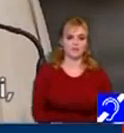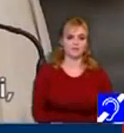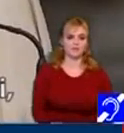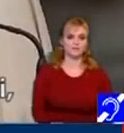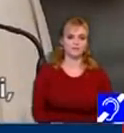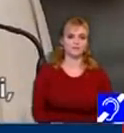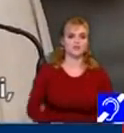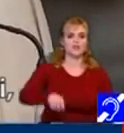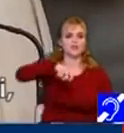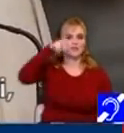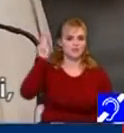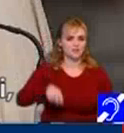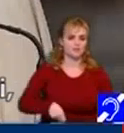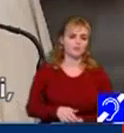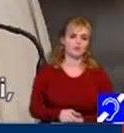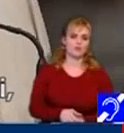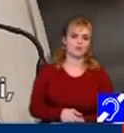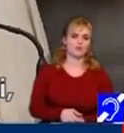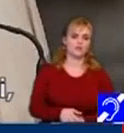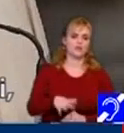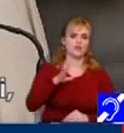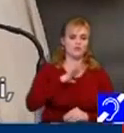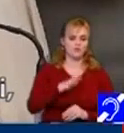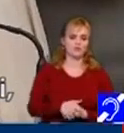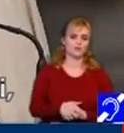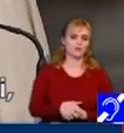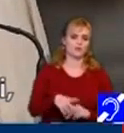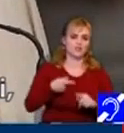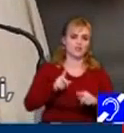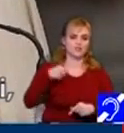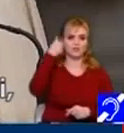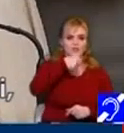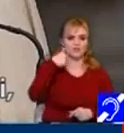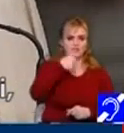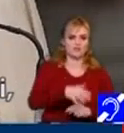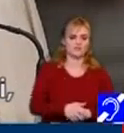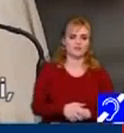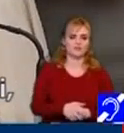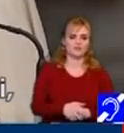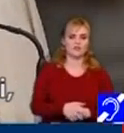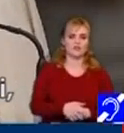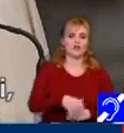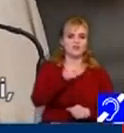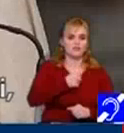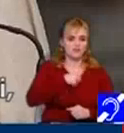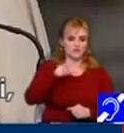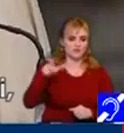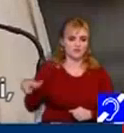Le guerre sono il segno flagrante di questo orgoglio recidivo e